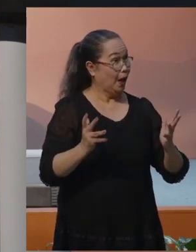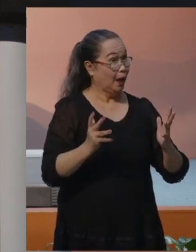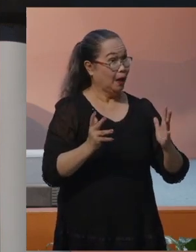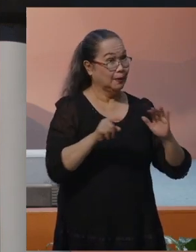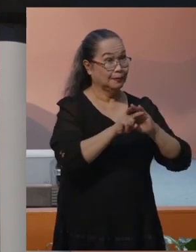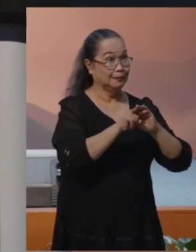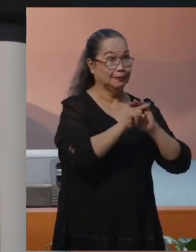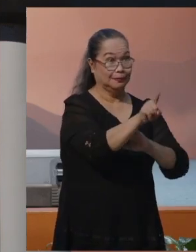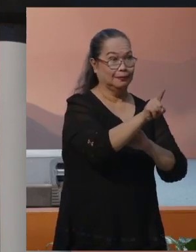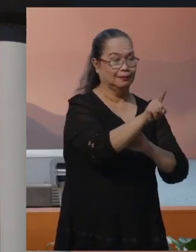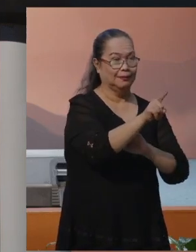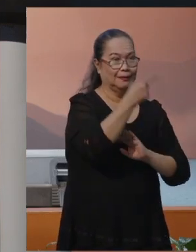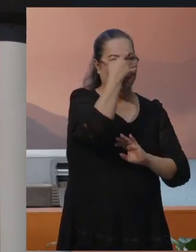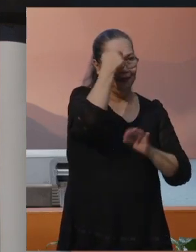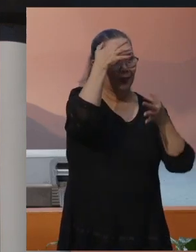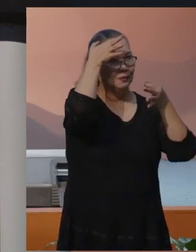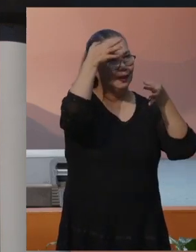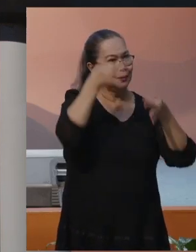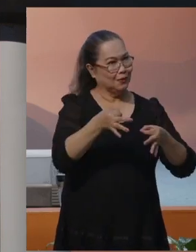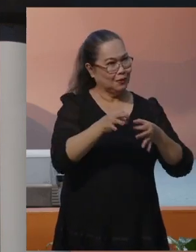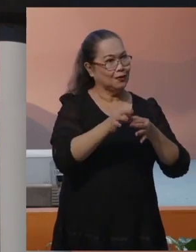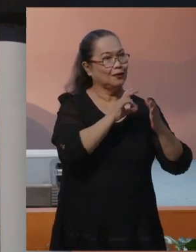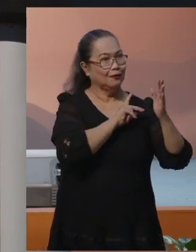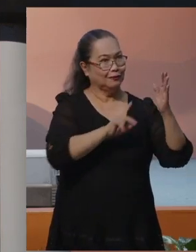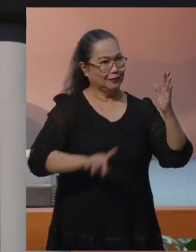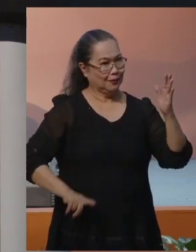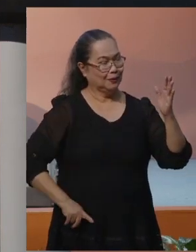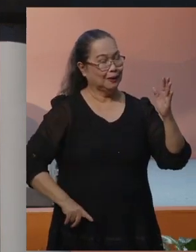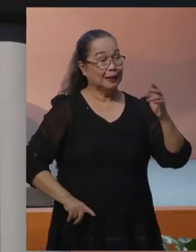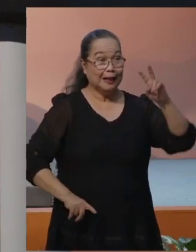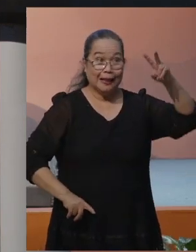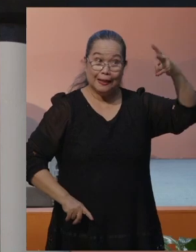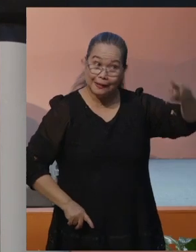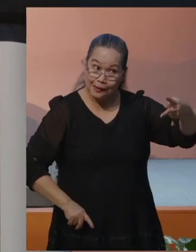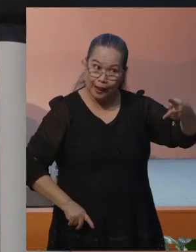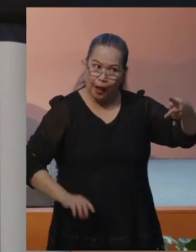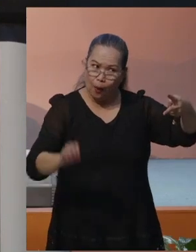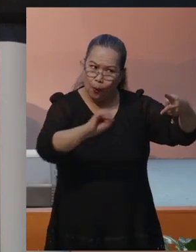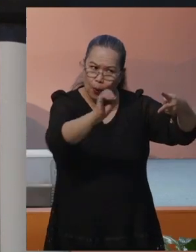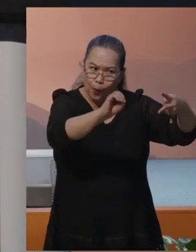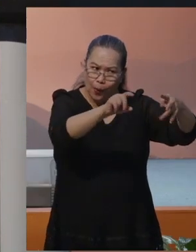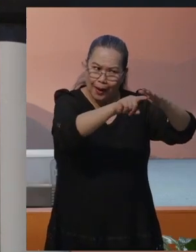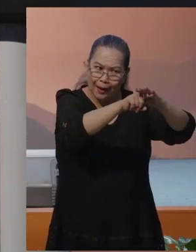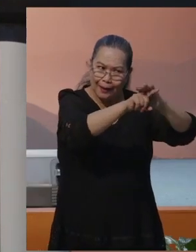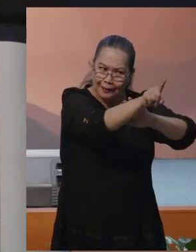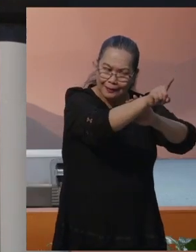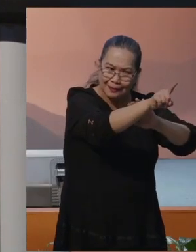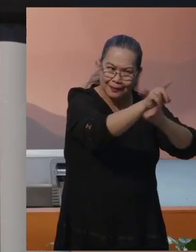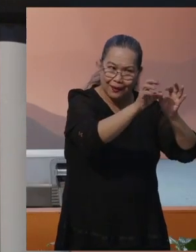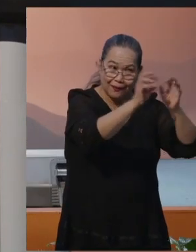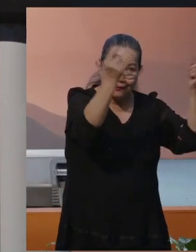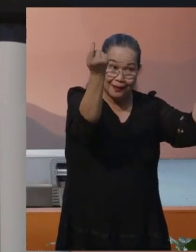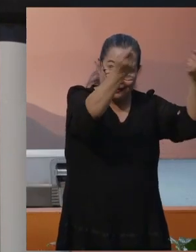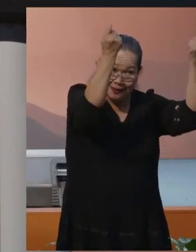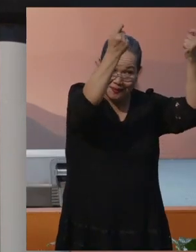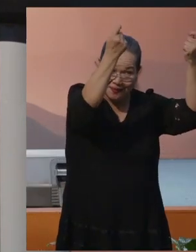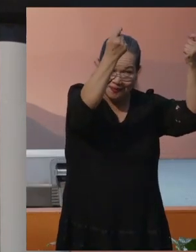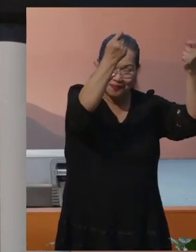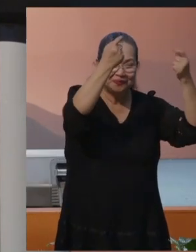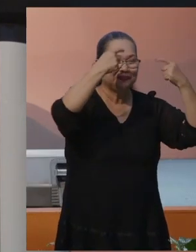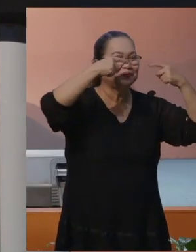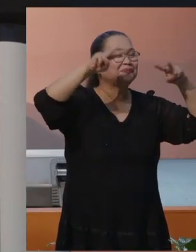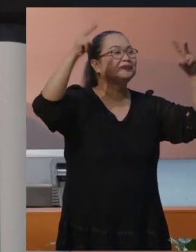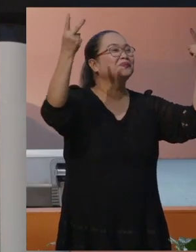makakawala sa paghatol ng Diyos. Pangalawa, walang kawala sa tagumpay ng Panginoon. Sa